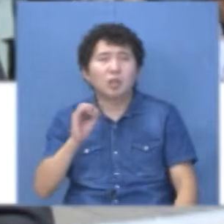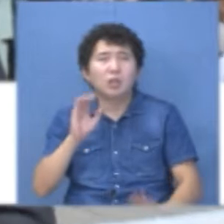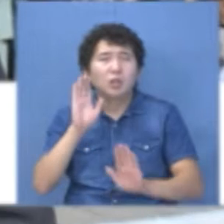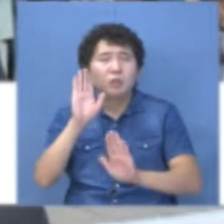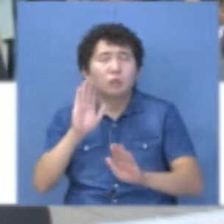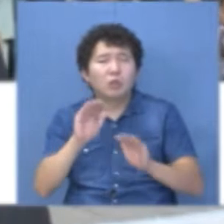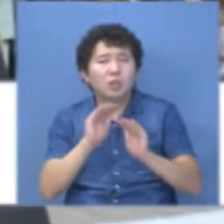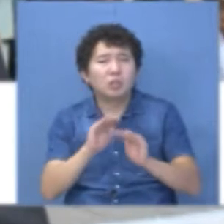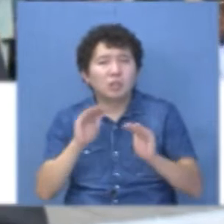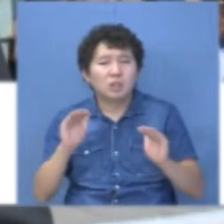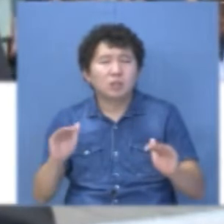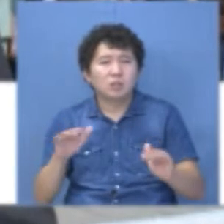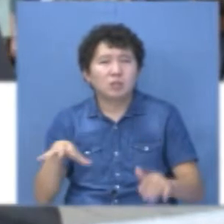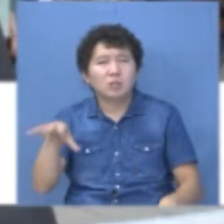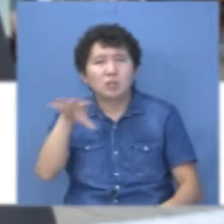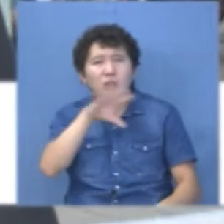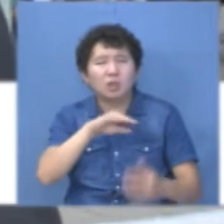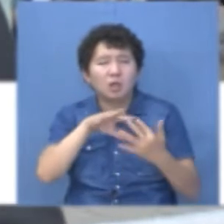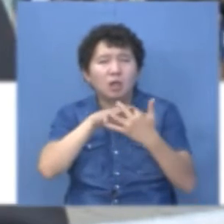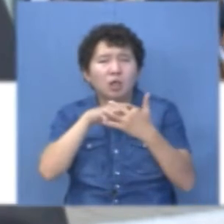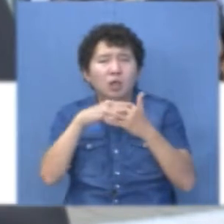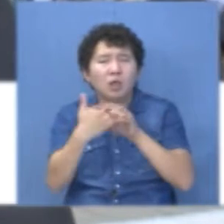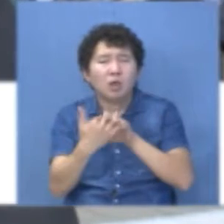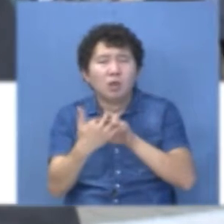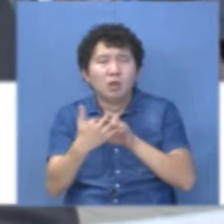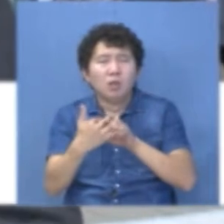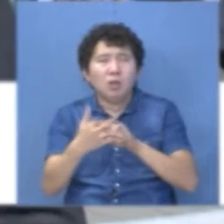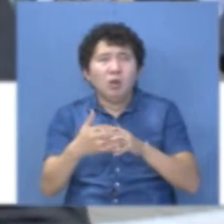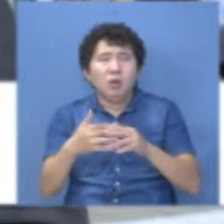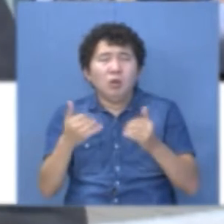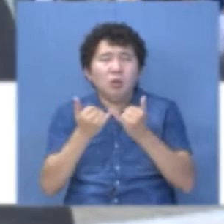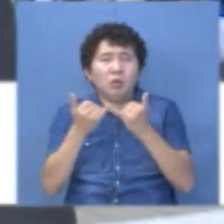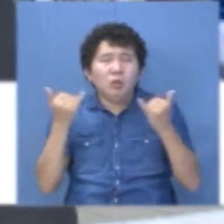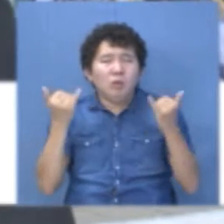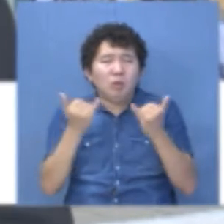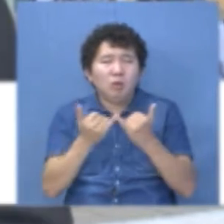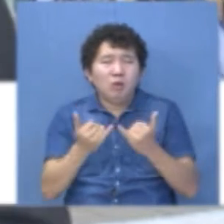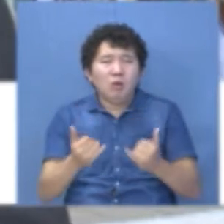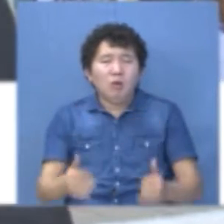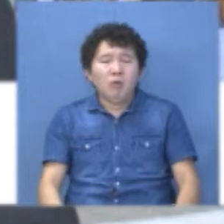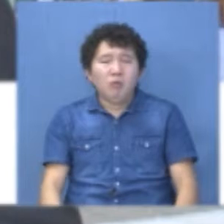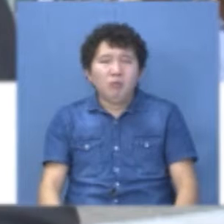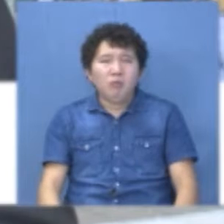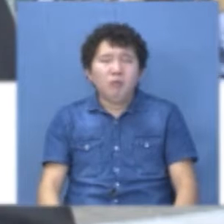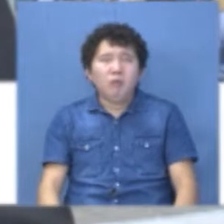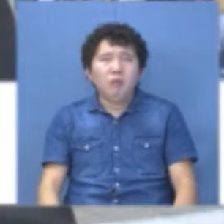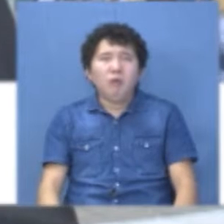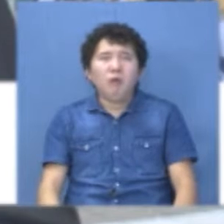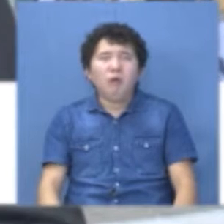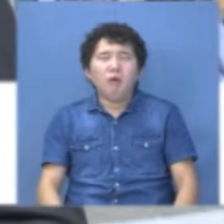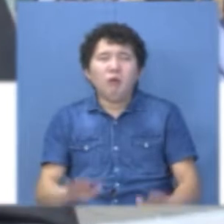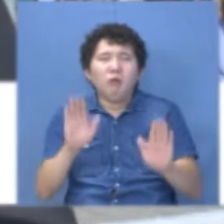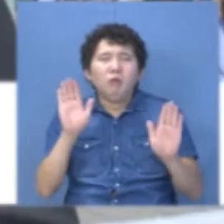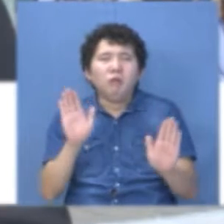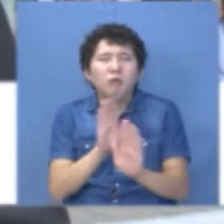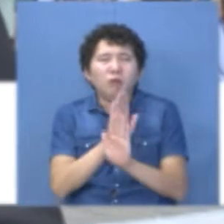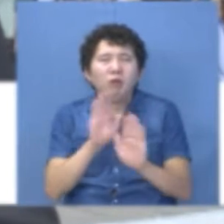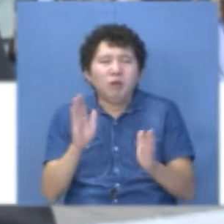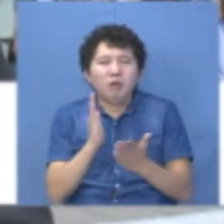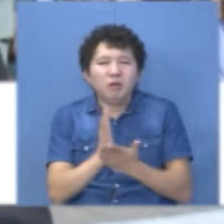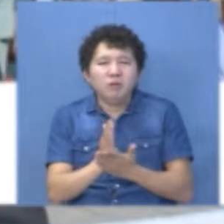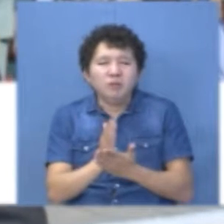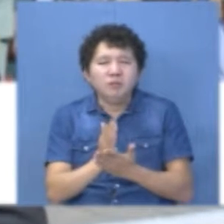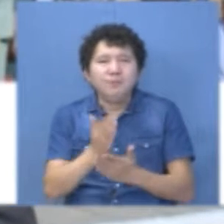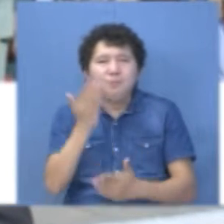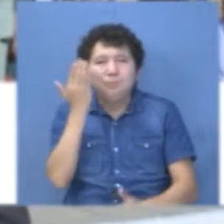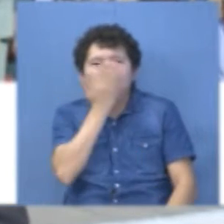бүкіл ауылдың халқына қызмет көрсету. Оның ішінде жаңағы мына музыка үйірмесі де бар, кинотеатрымыз да